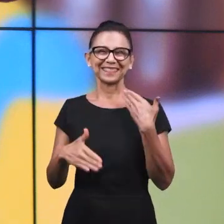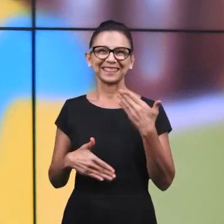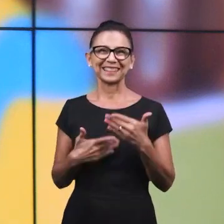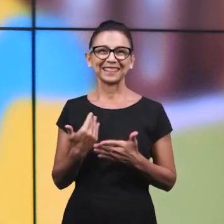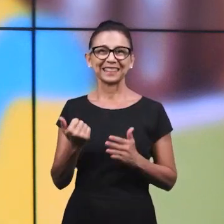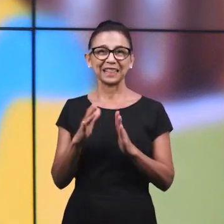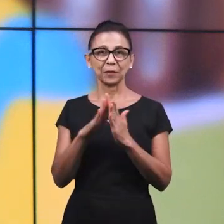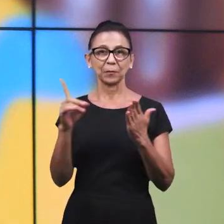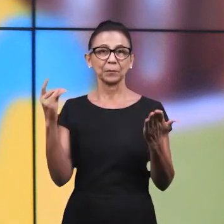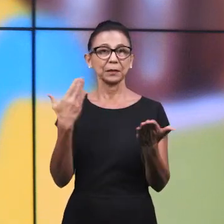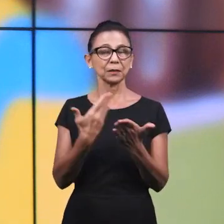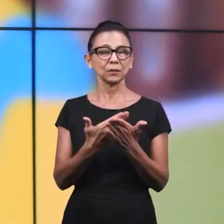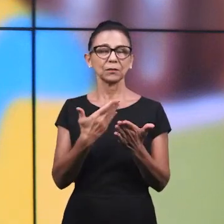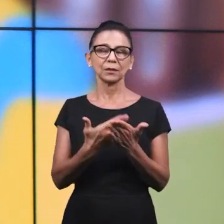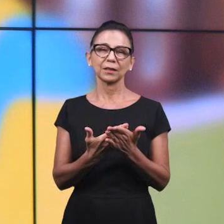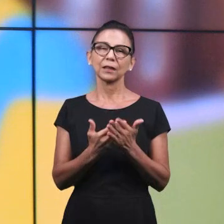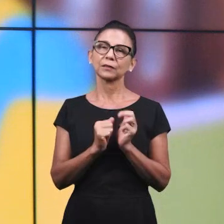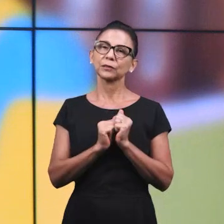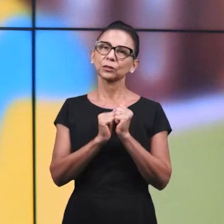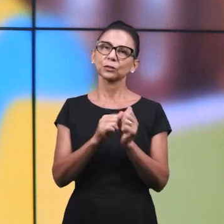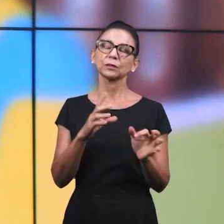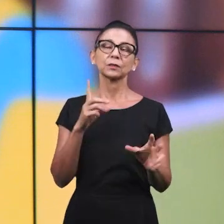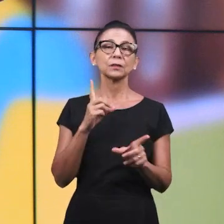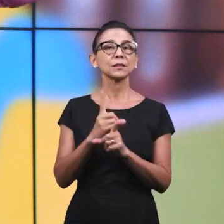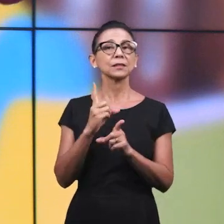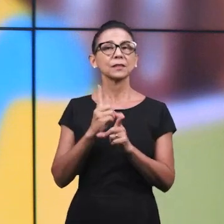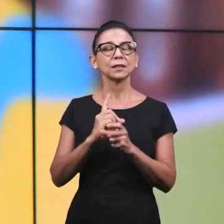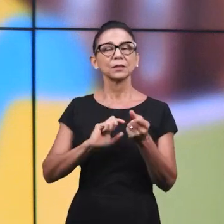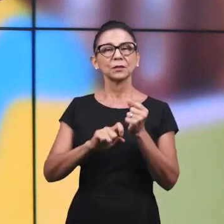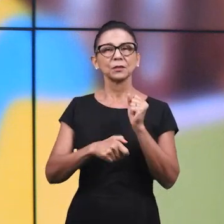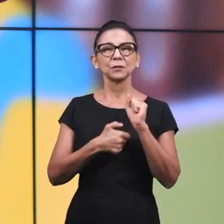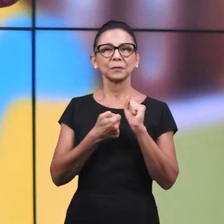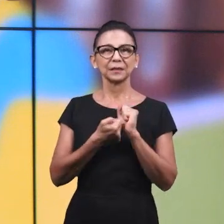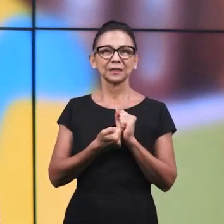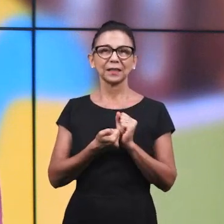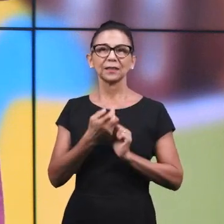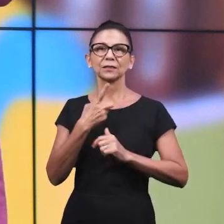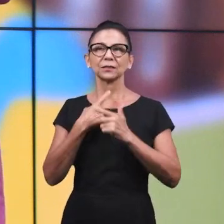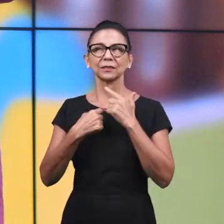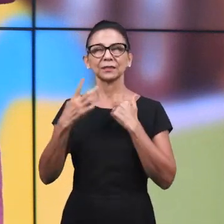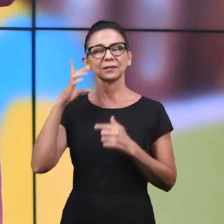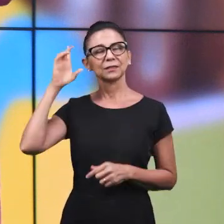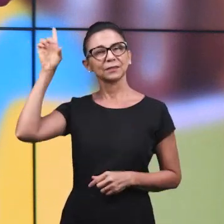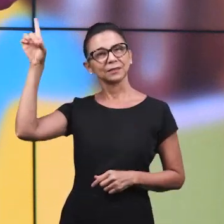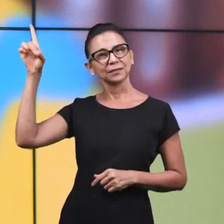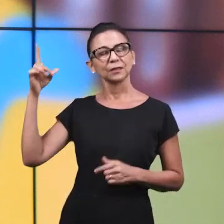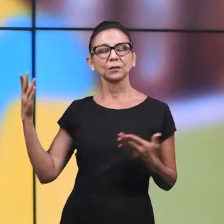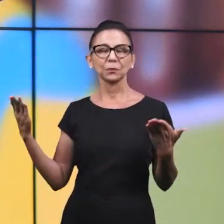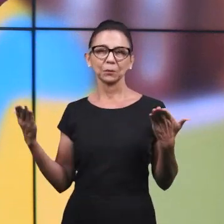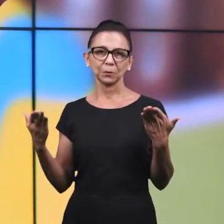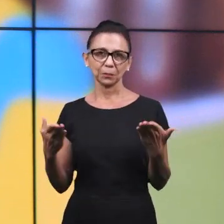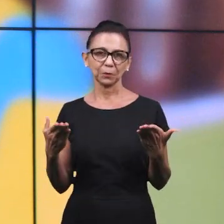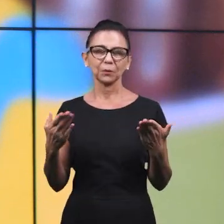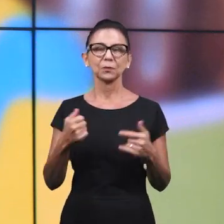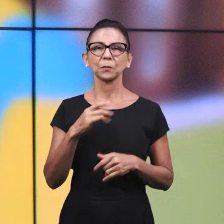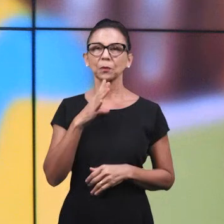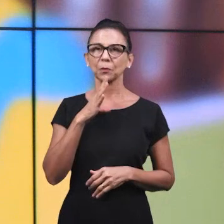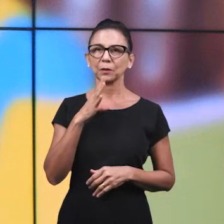Seigneur. Quelle joie pouvoir étudier la parole et ensemble découvrir les mystères de la volonté de